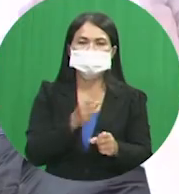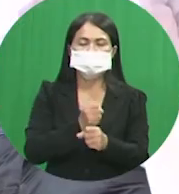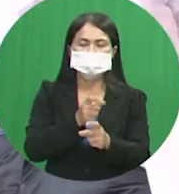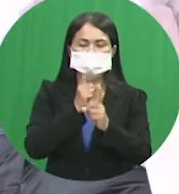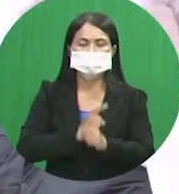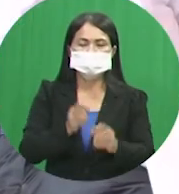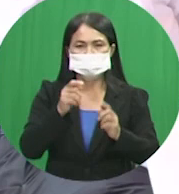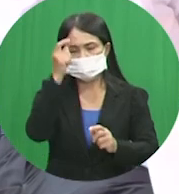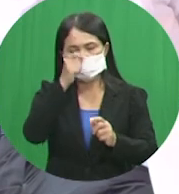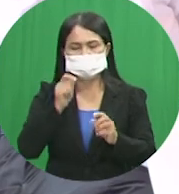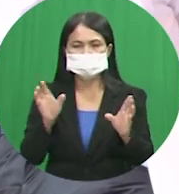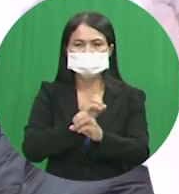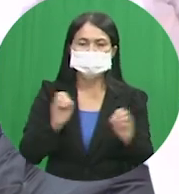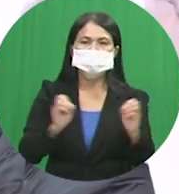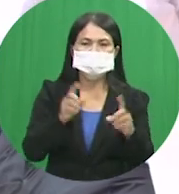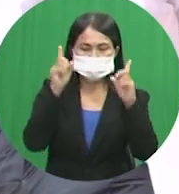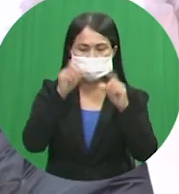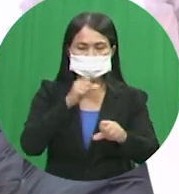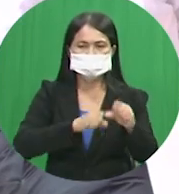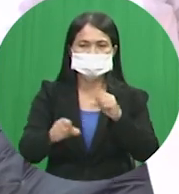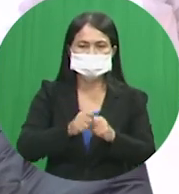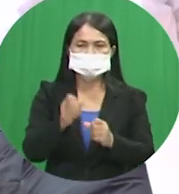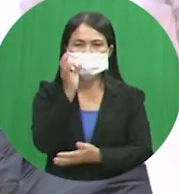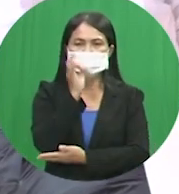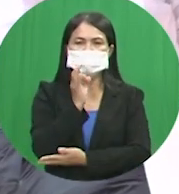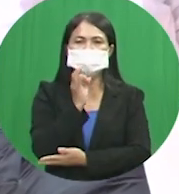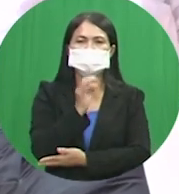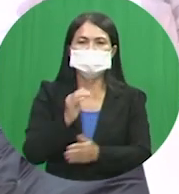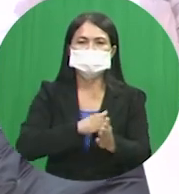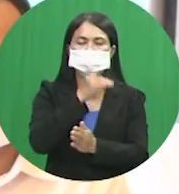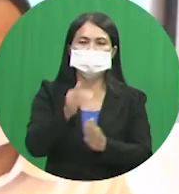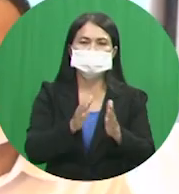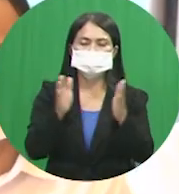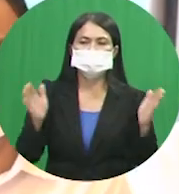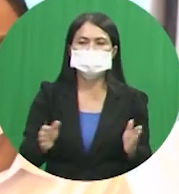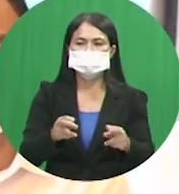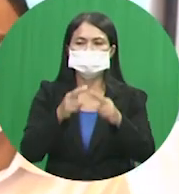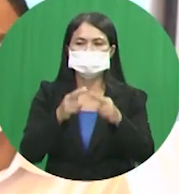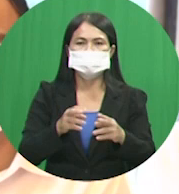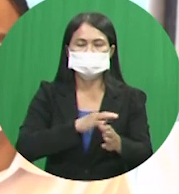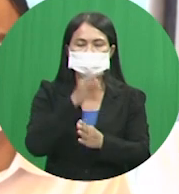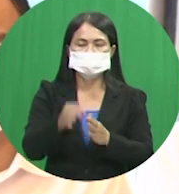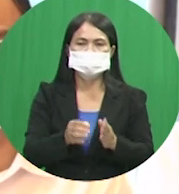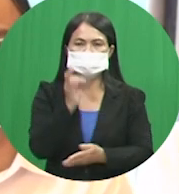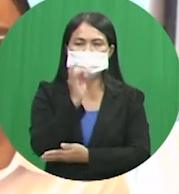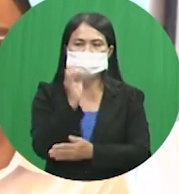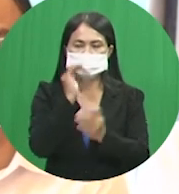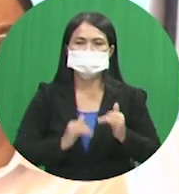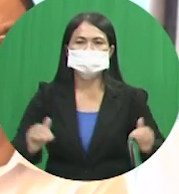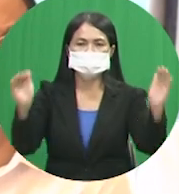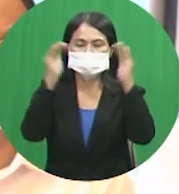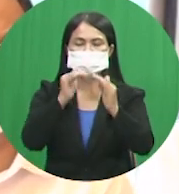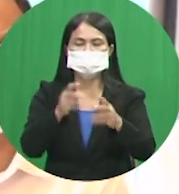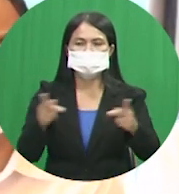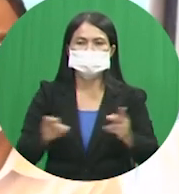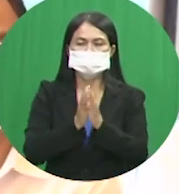ตามเนคลาริกนบันลอยอาดามันต่อถามแปรเหี้ยคือเชี่ยสมัติพอทมนะสำหรับวิสัยเป็นปศาสนาบท